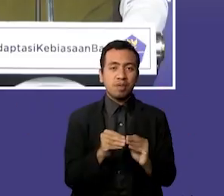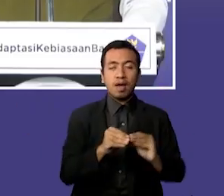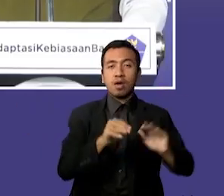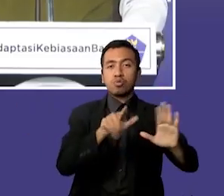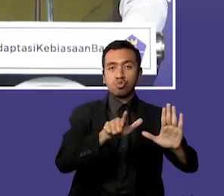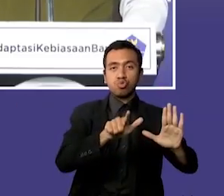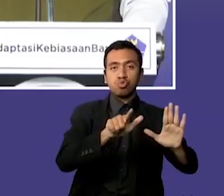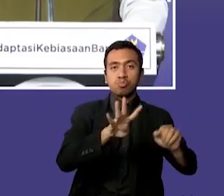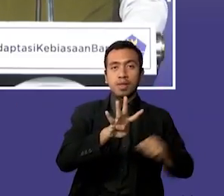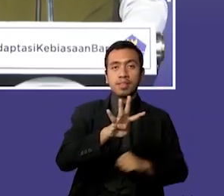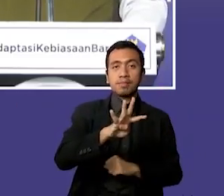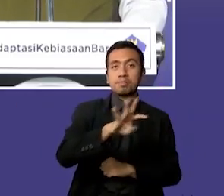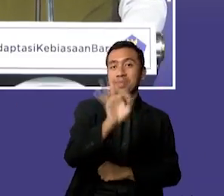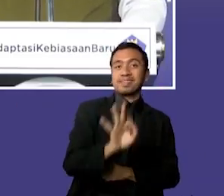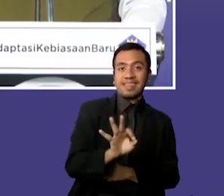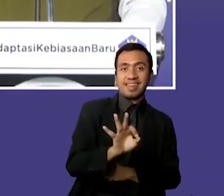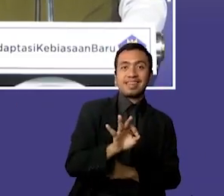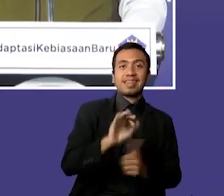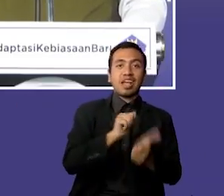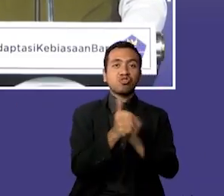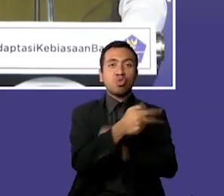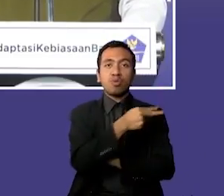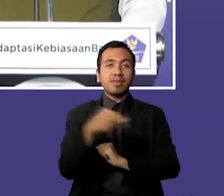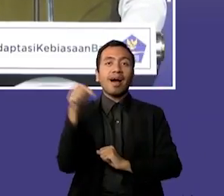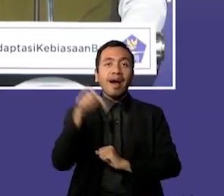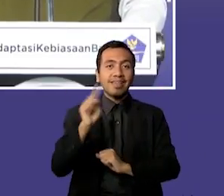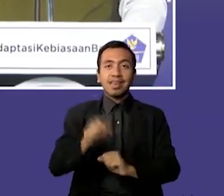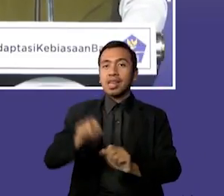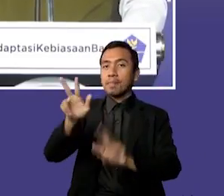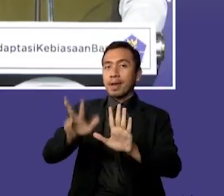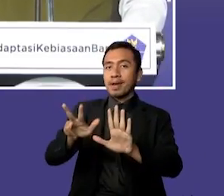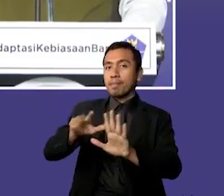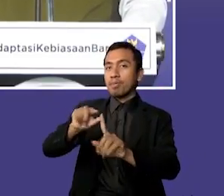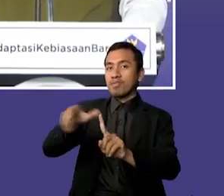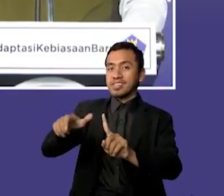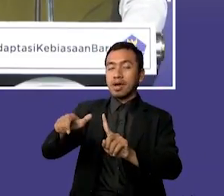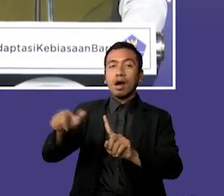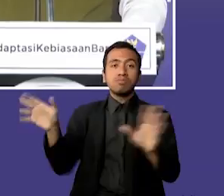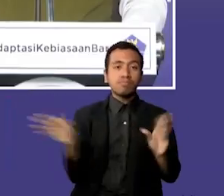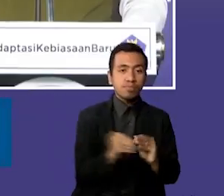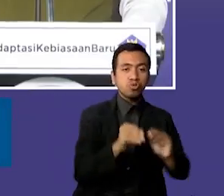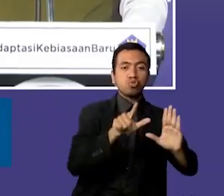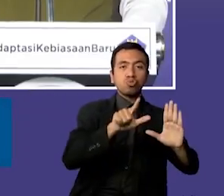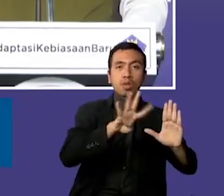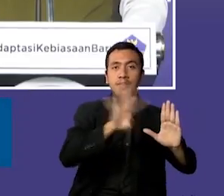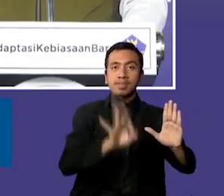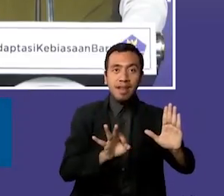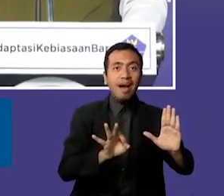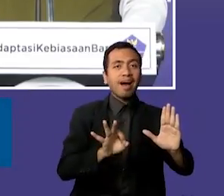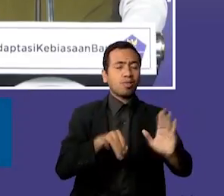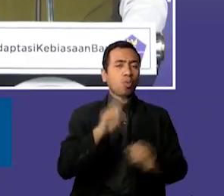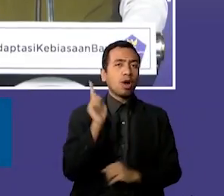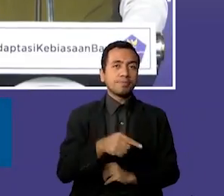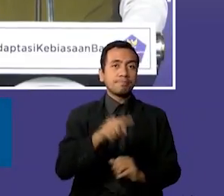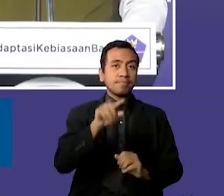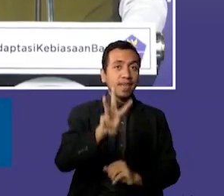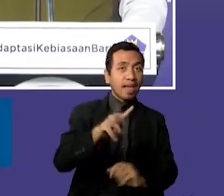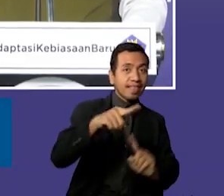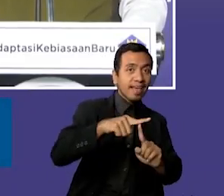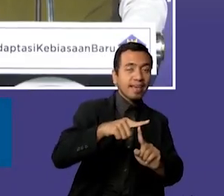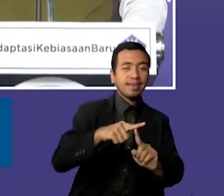74% dari seluruh kasus yang ada di Indonesia. Untuk itu perlu ditingkatkan 3T, yaitu